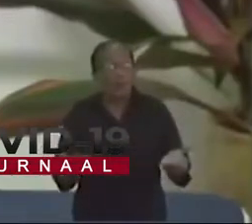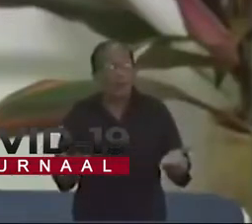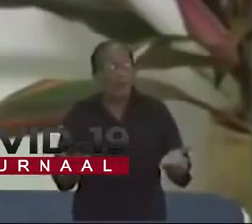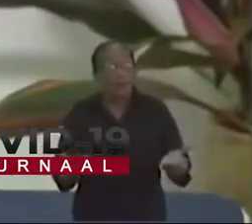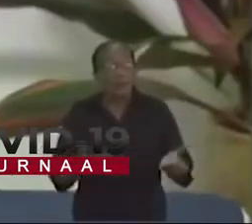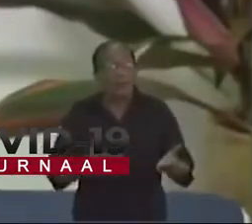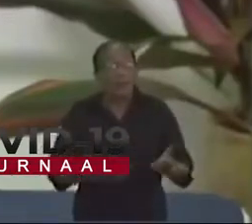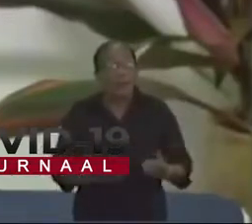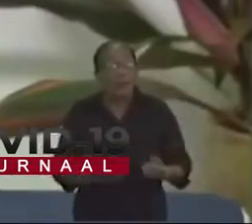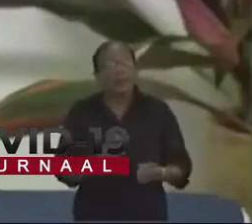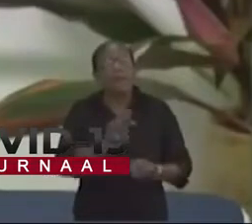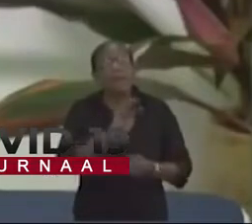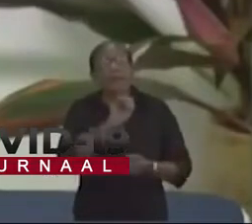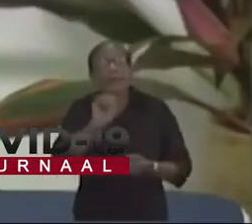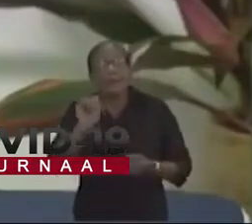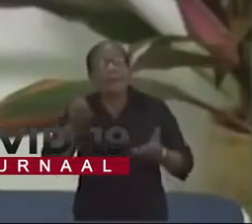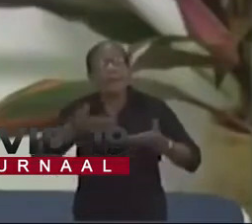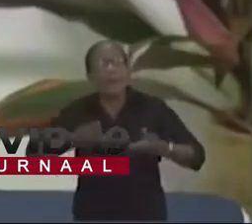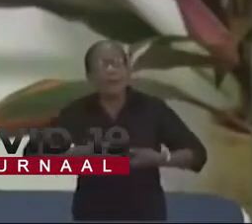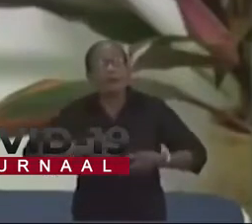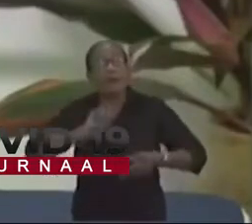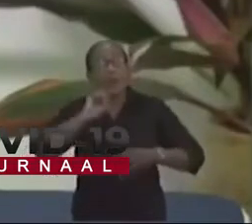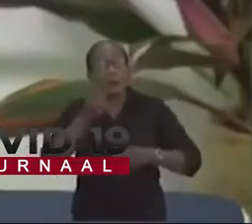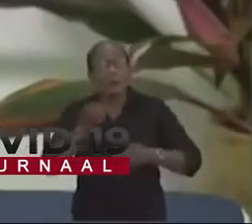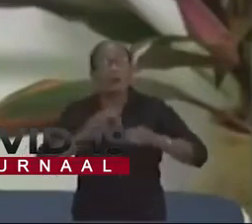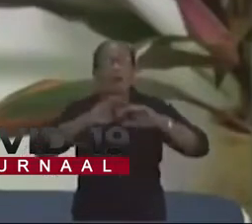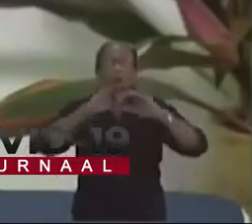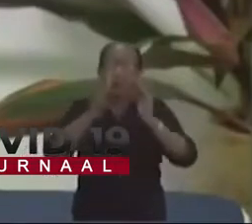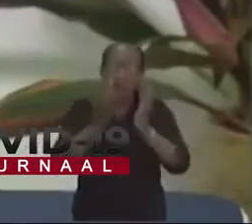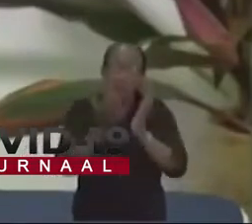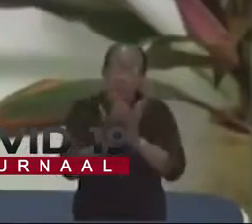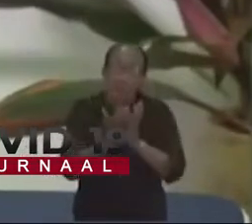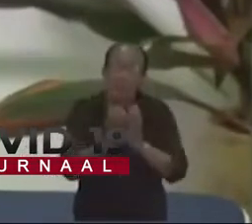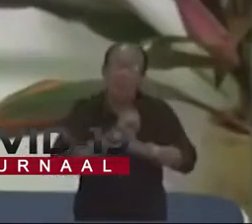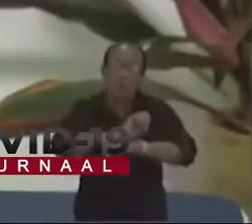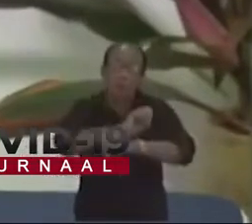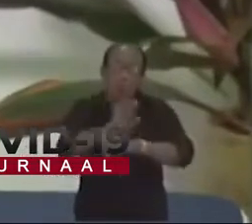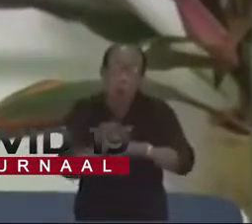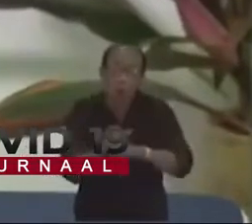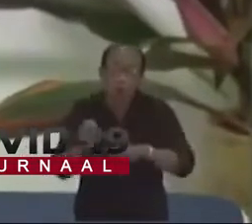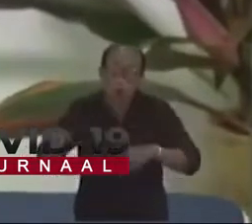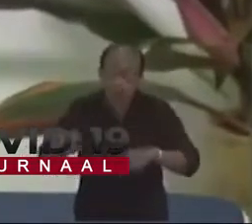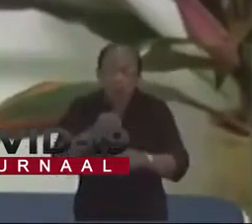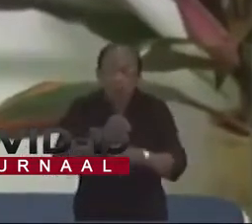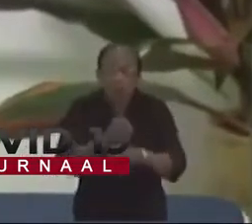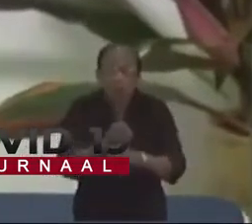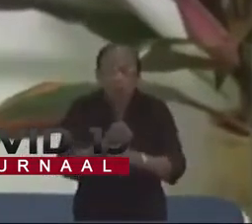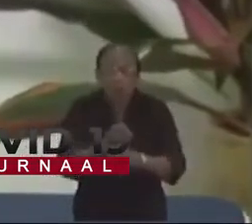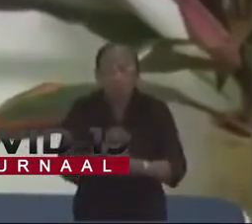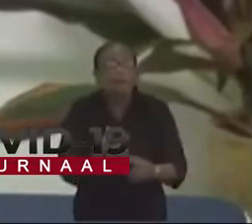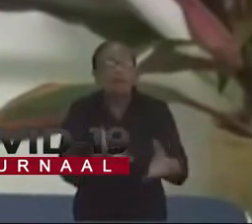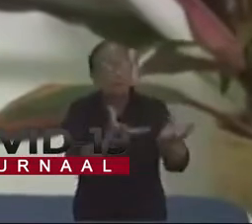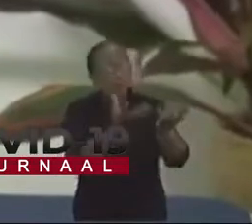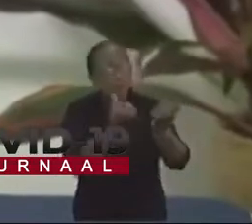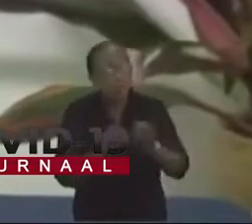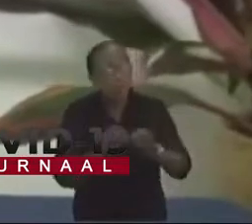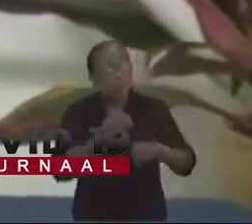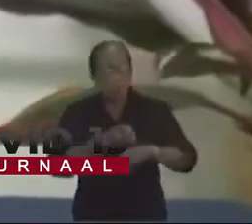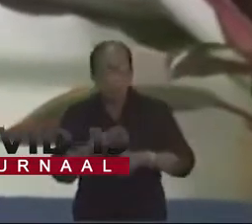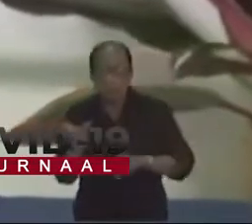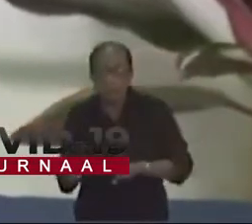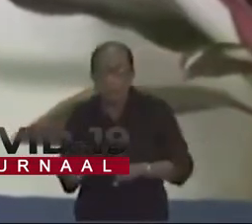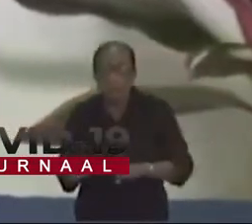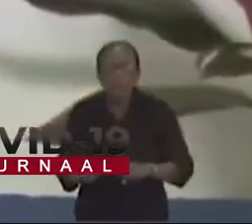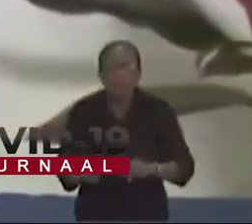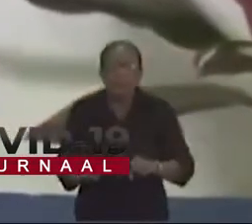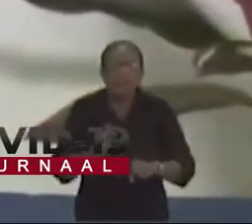heeft de eer gehad om zich van het volledig COVID-19 proces deel uit te maken, van het opnemen van patiënten, van het afnemen